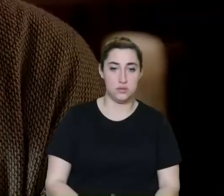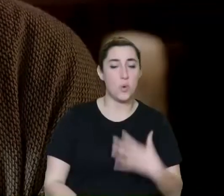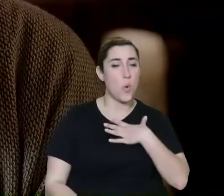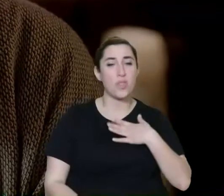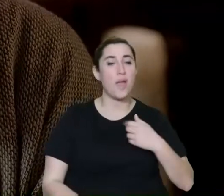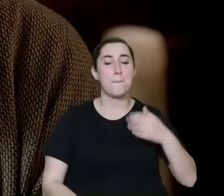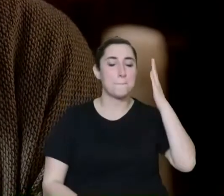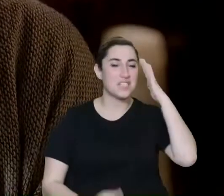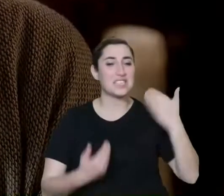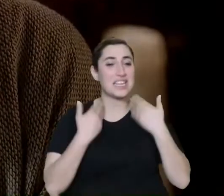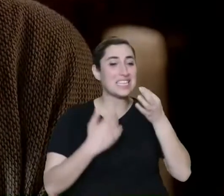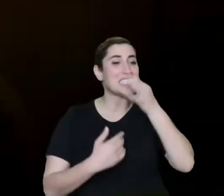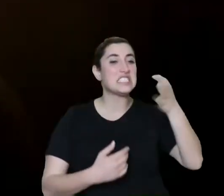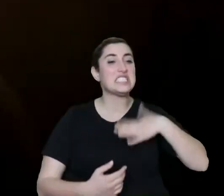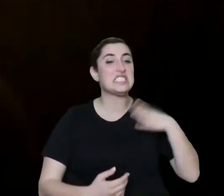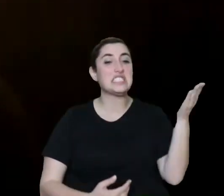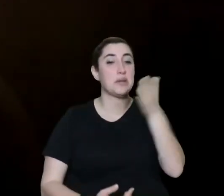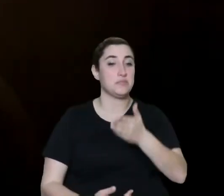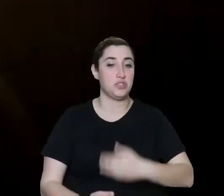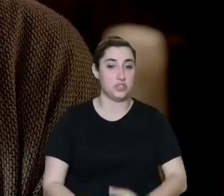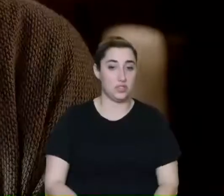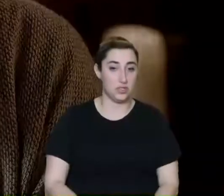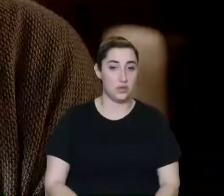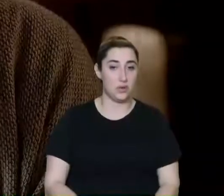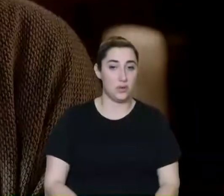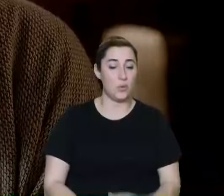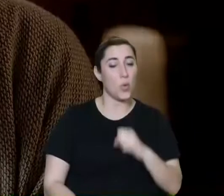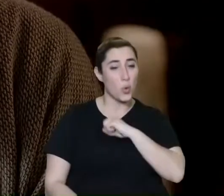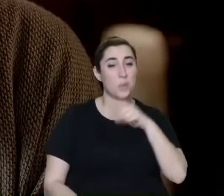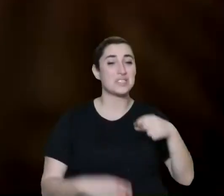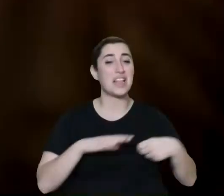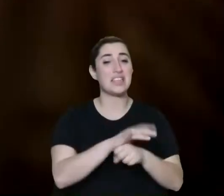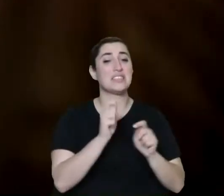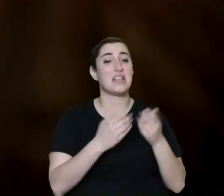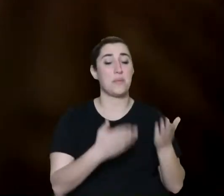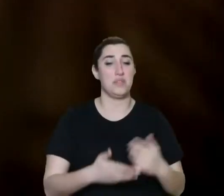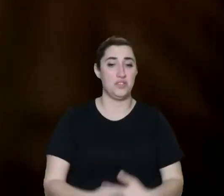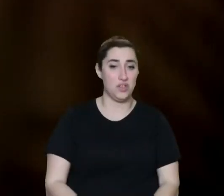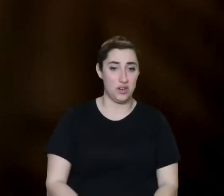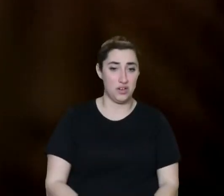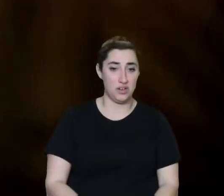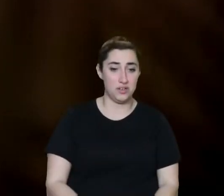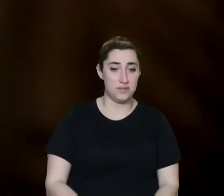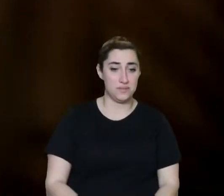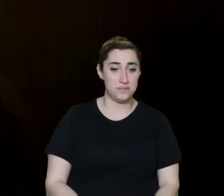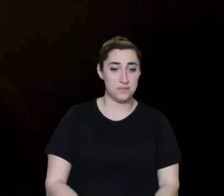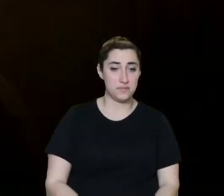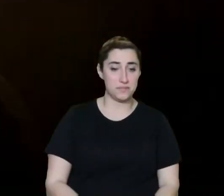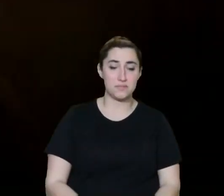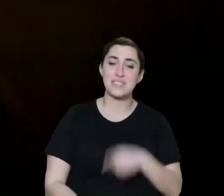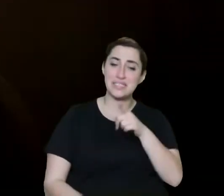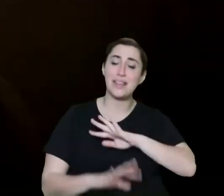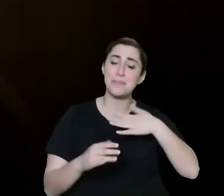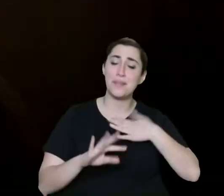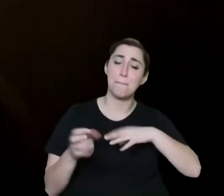Konya Başkadılığından izin talep etmiştir kadı. Korkulur ki size zulüm yapıla.